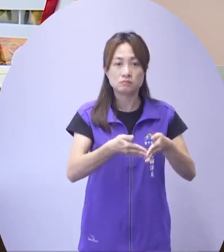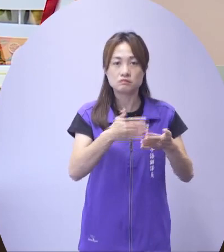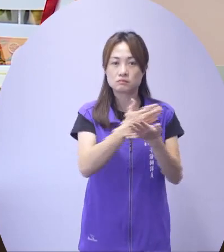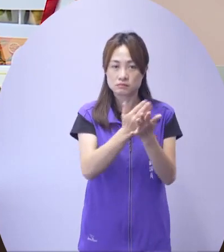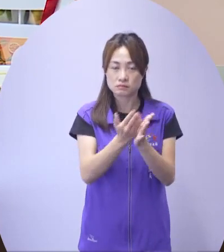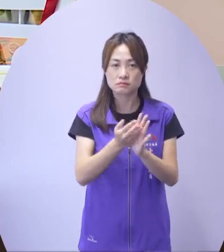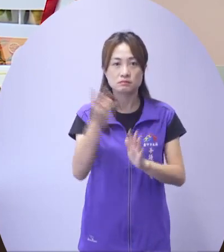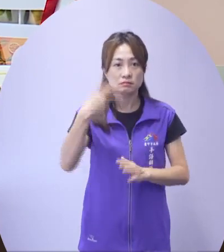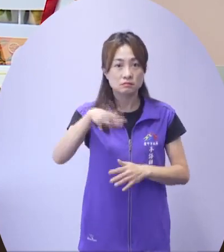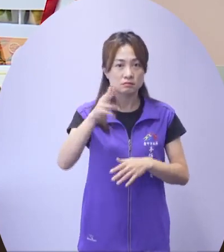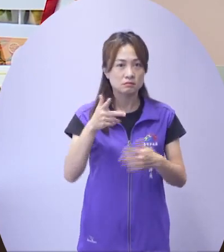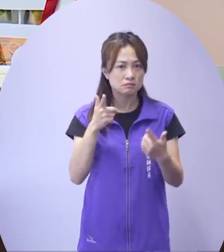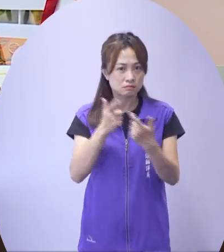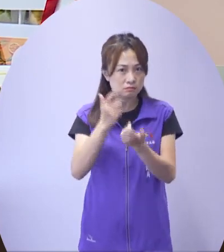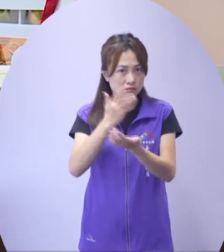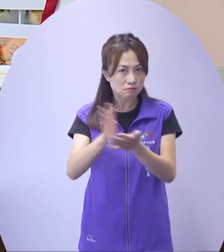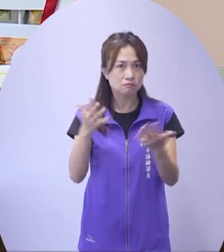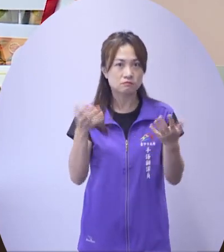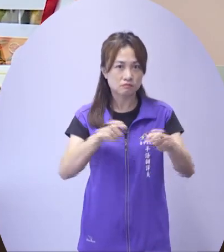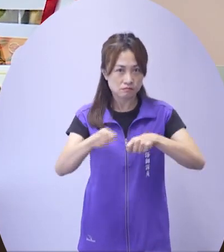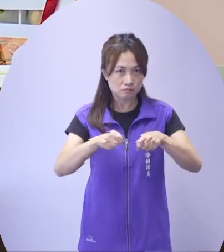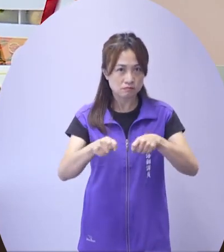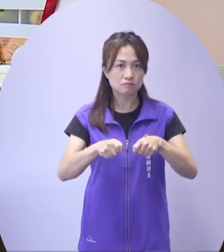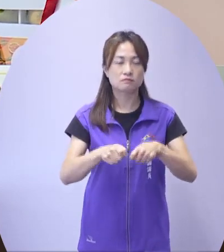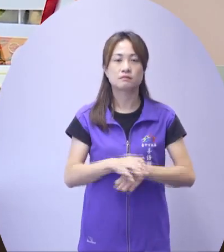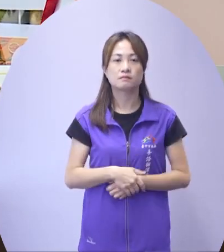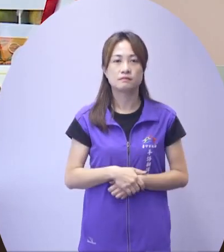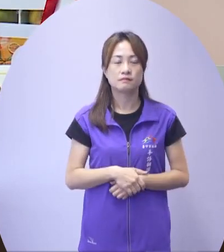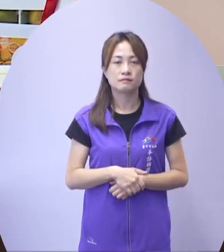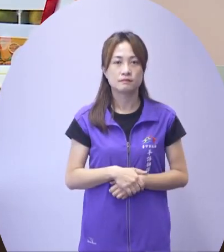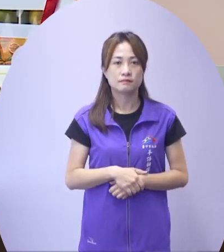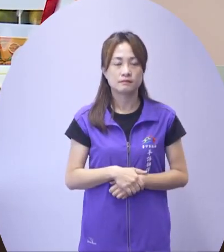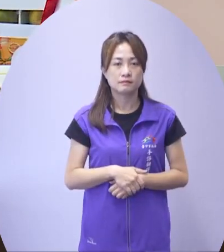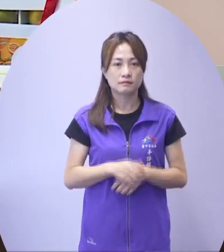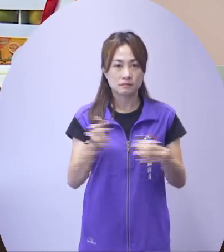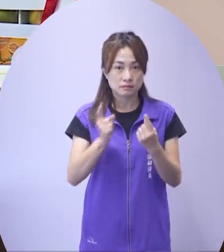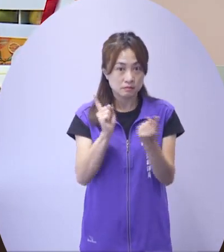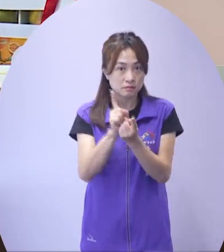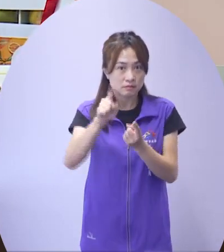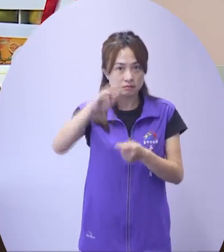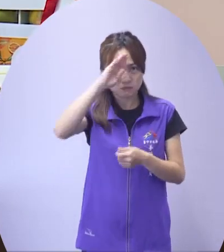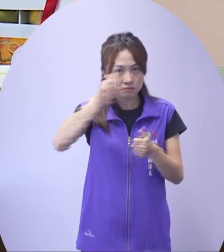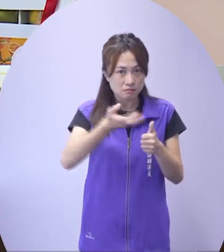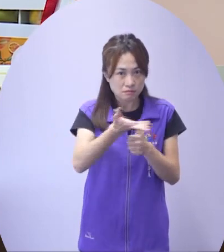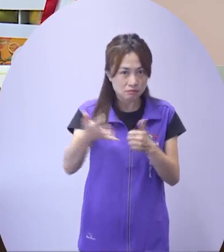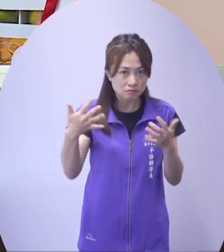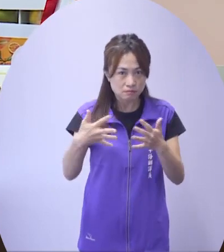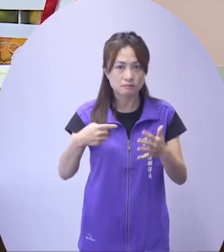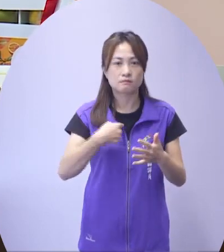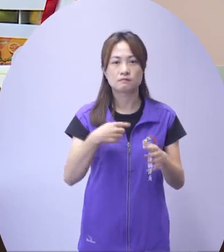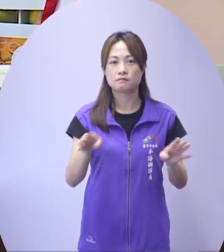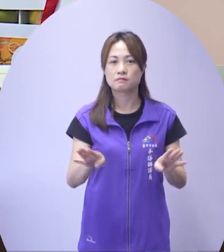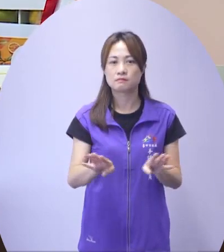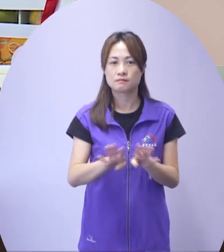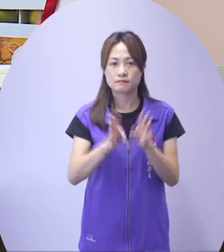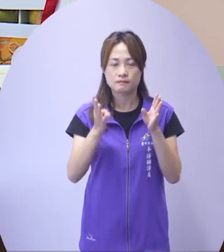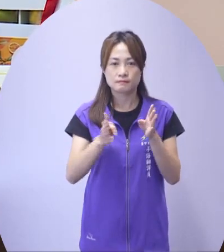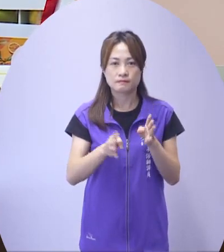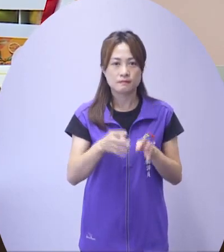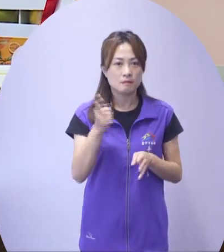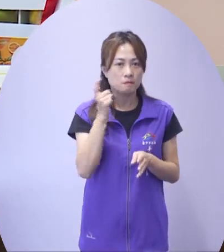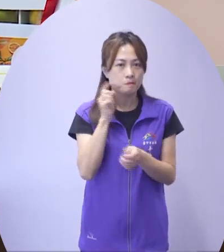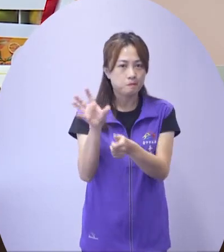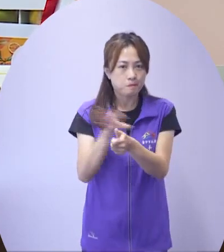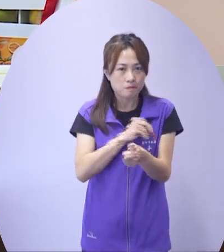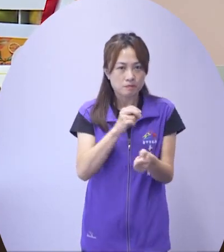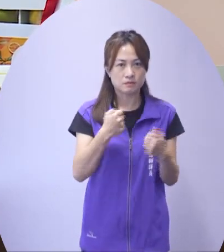感染的一个应对方式。那也因此呢，面对这种疫情，那我们就进行实质的桌上演练，让